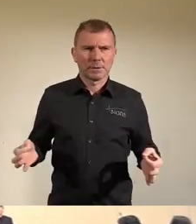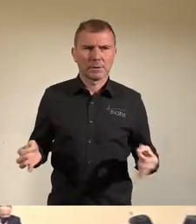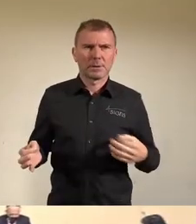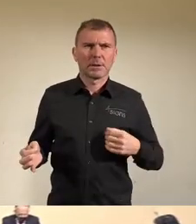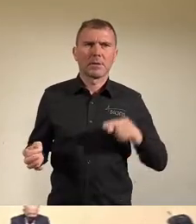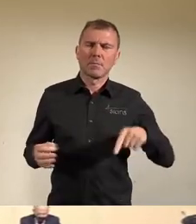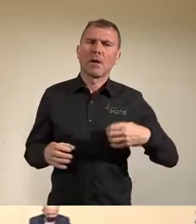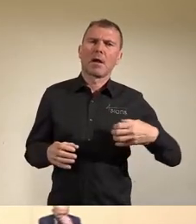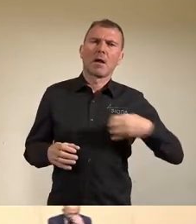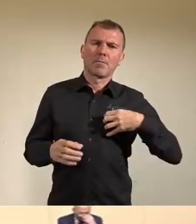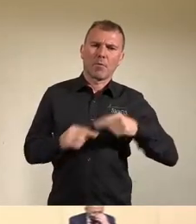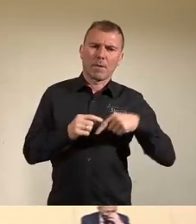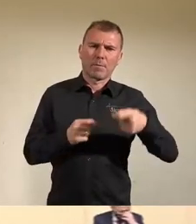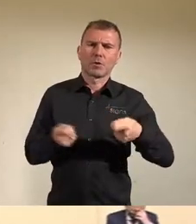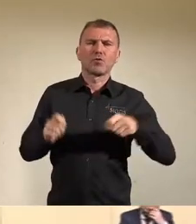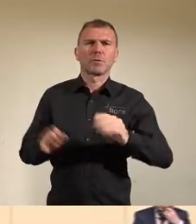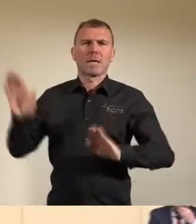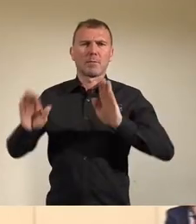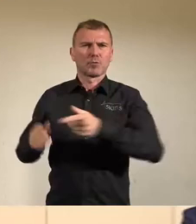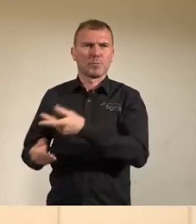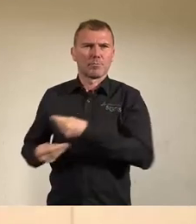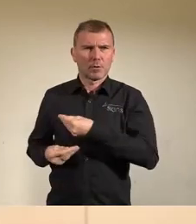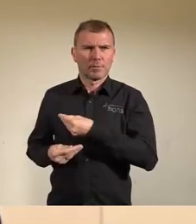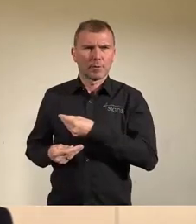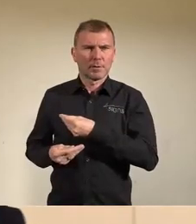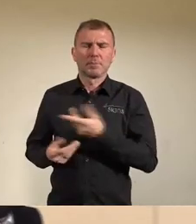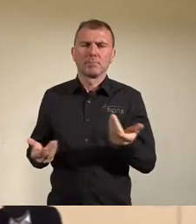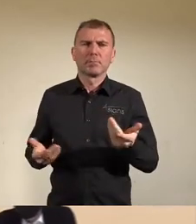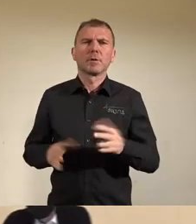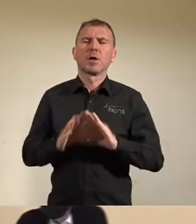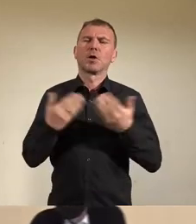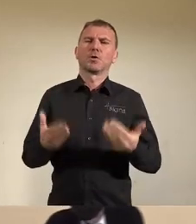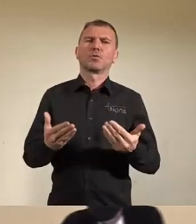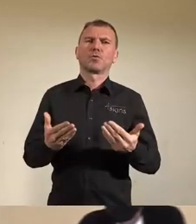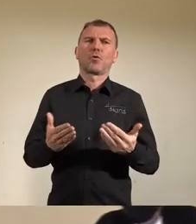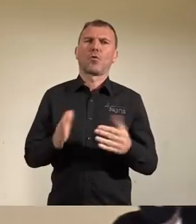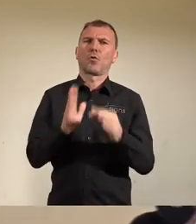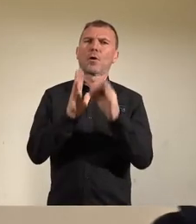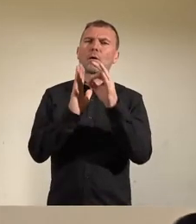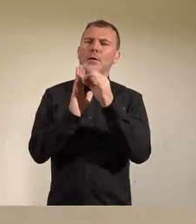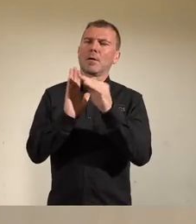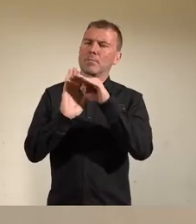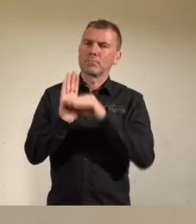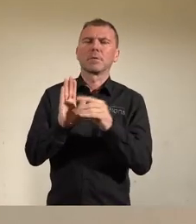in Probleme hineinkomme, was eine Schlussabstimmung angeht, sondern insofern bleibt es